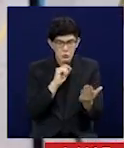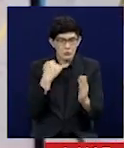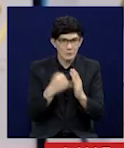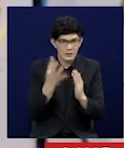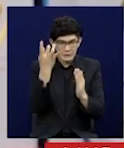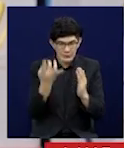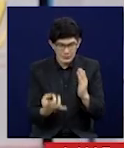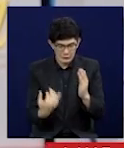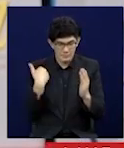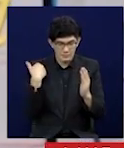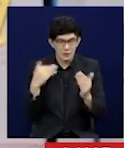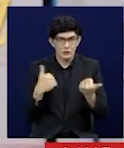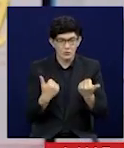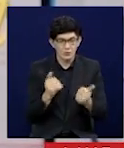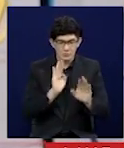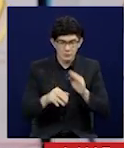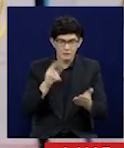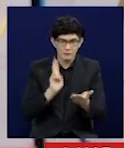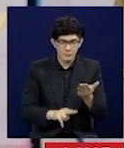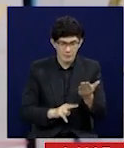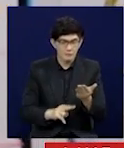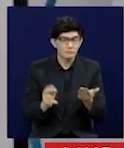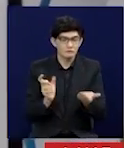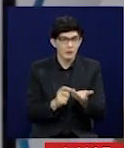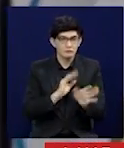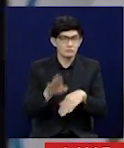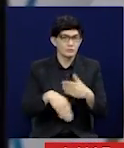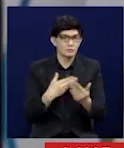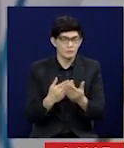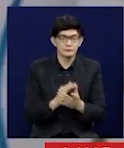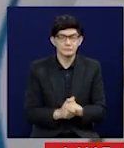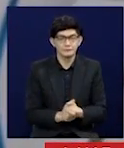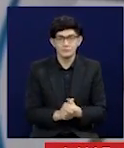ใดบ้างเพื่อทำการเปรียบเทียบปรับฉลากที่ไม่ถูกต้องซึ่งถ้าหากว่